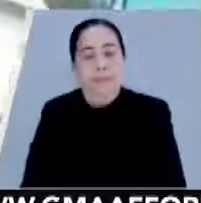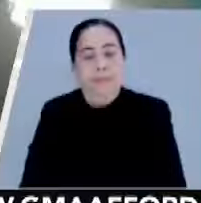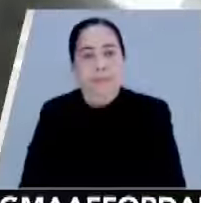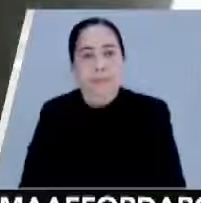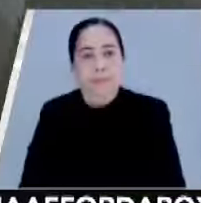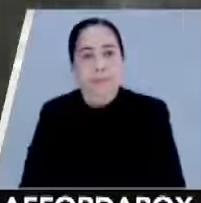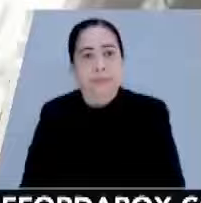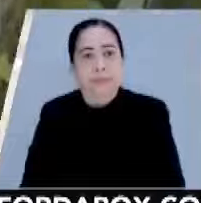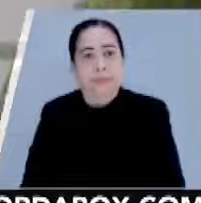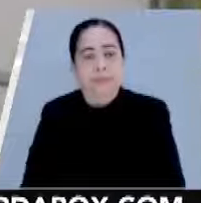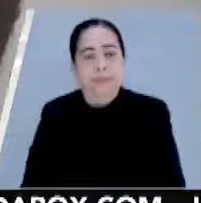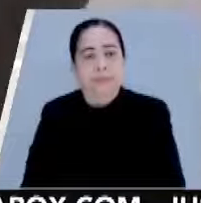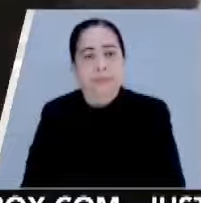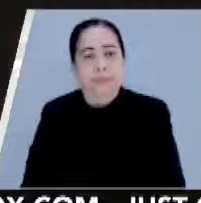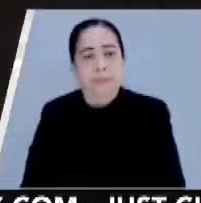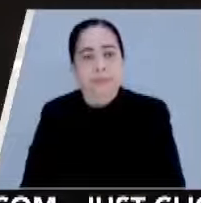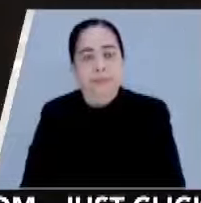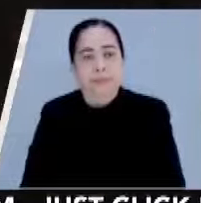Bilis.